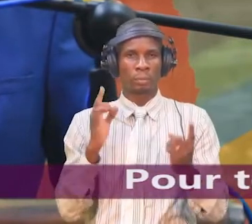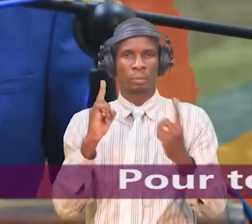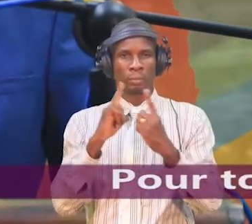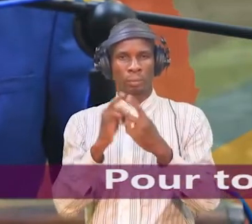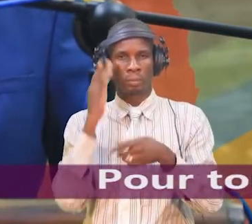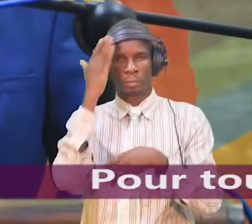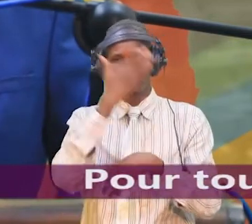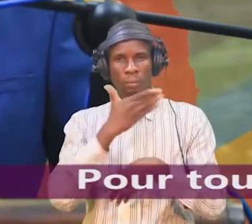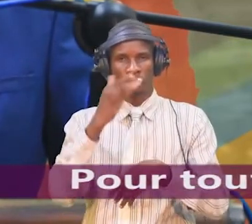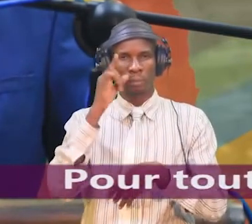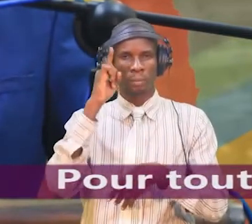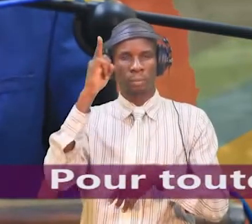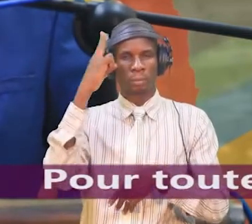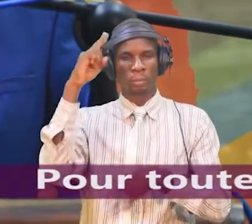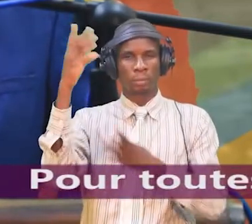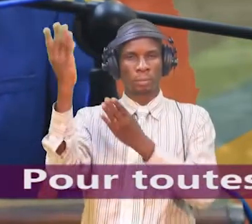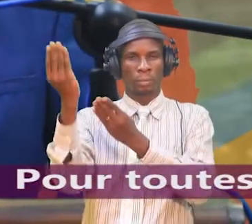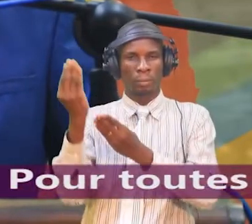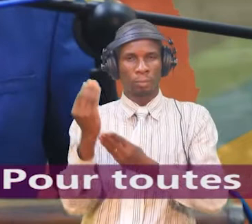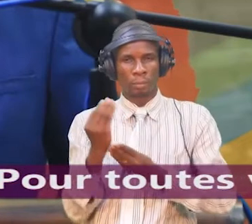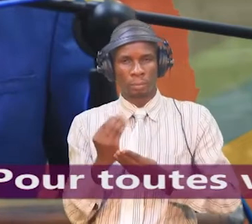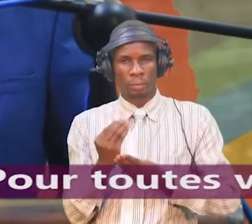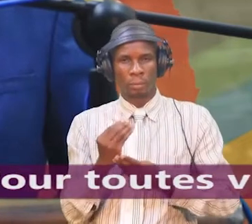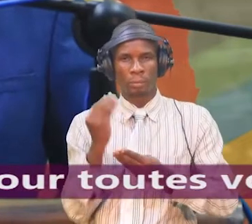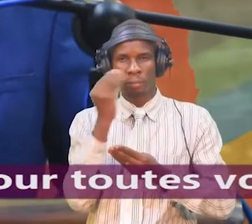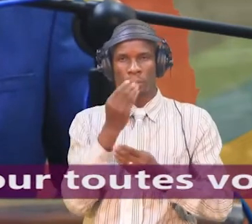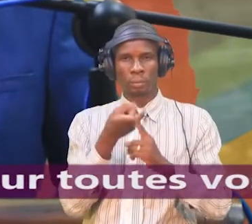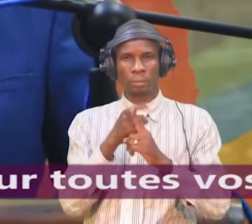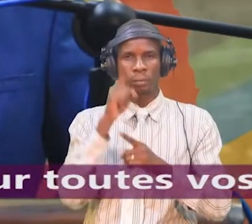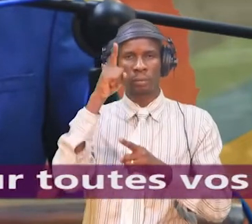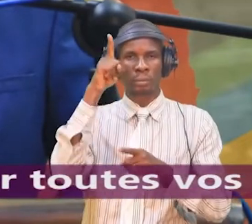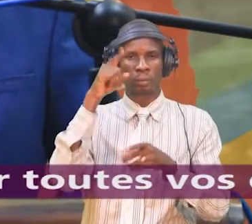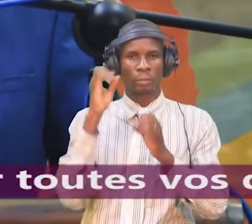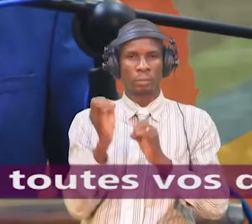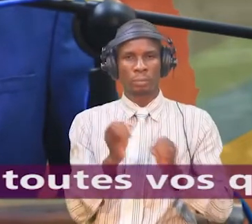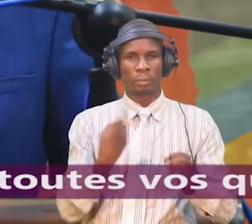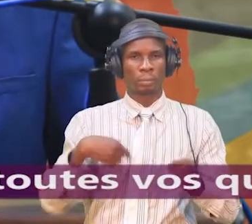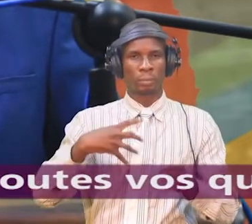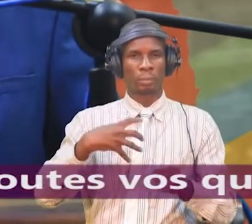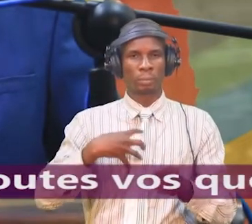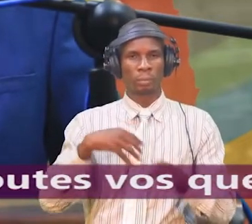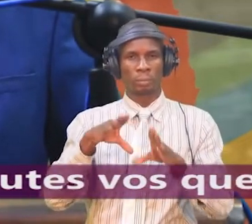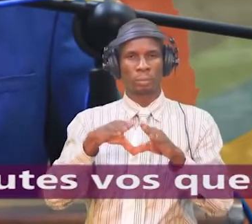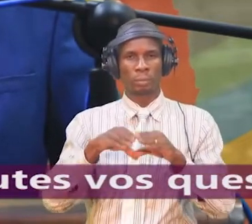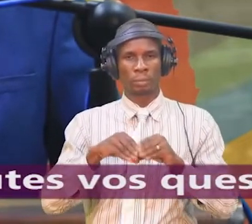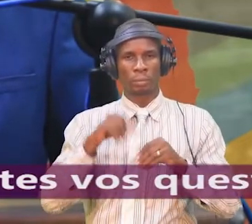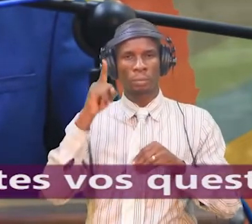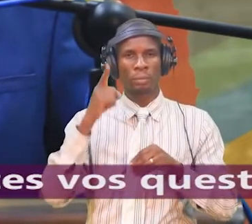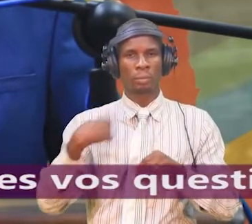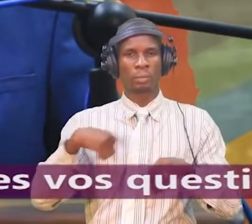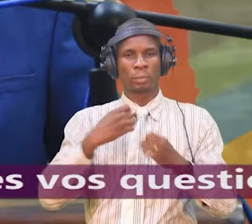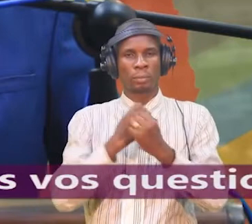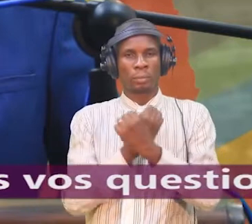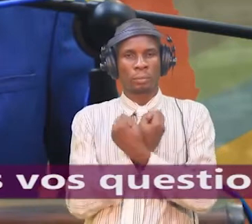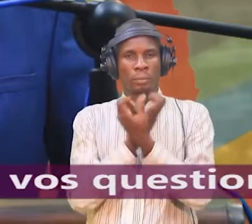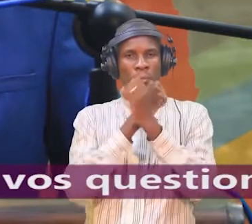Nangolu na yo osungiete tokuta na lisusu na miso na yo. Mpona kozwa malako ko ute epa ina yo. Yeisa